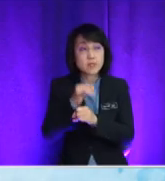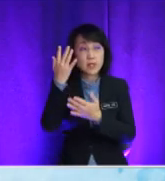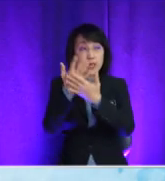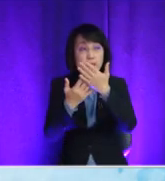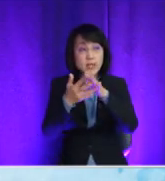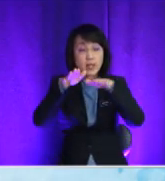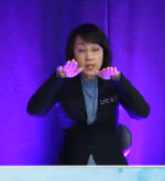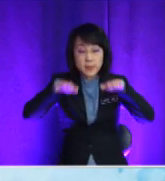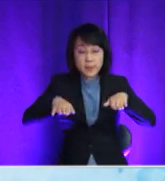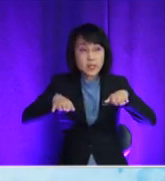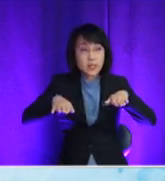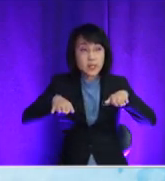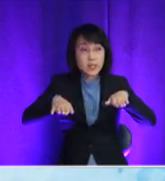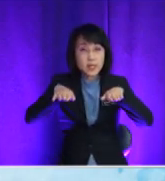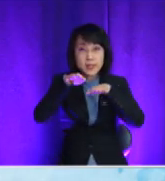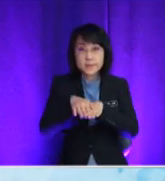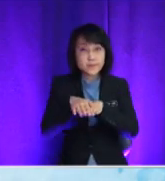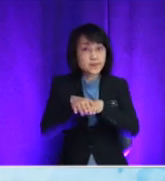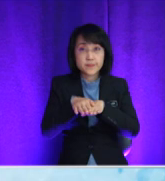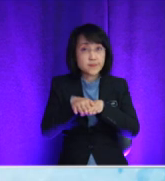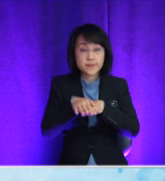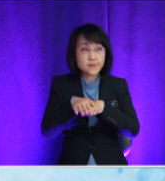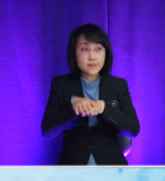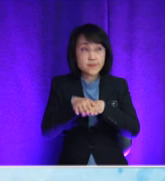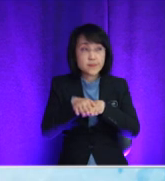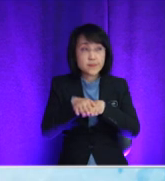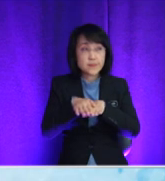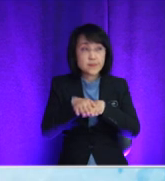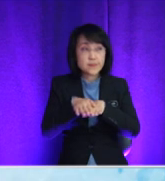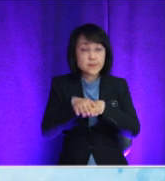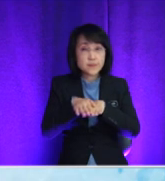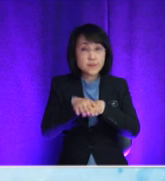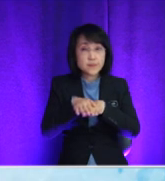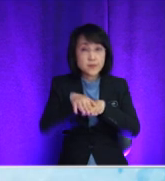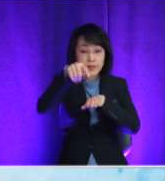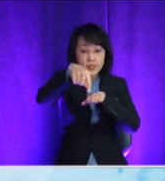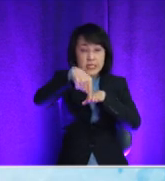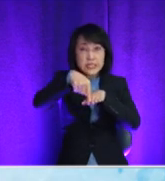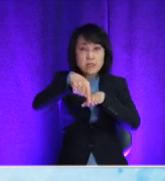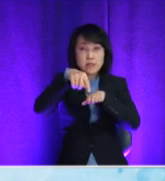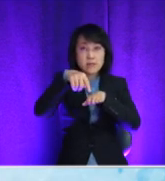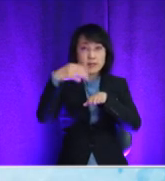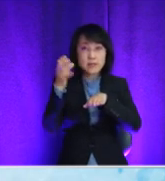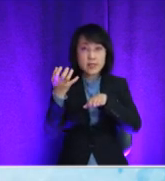di tepi jangan berada di hadapan jarum tersebut